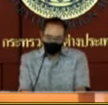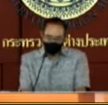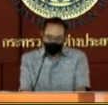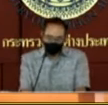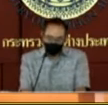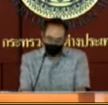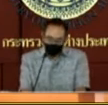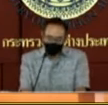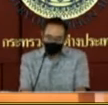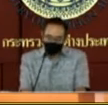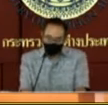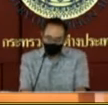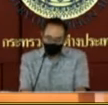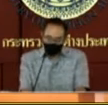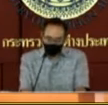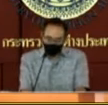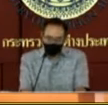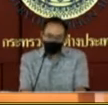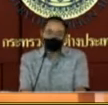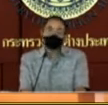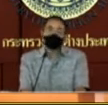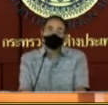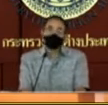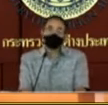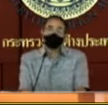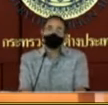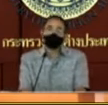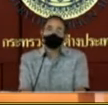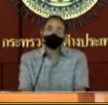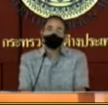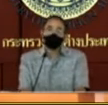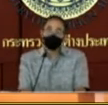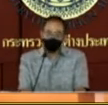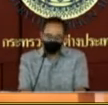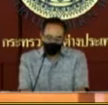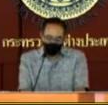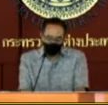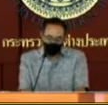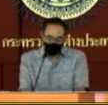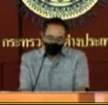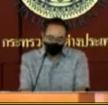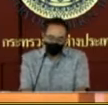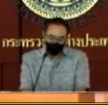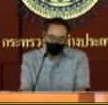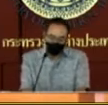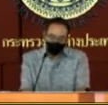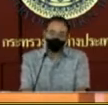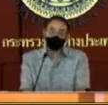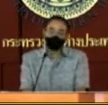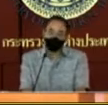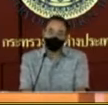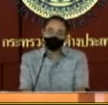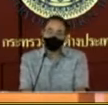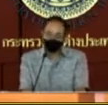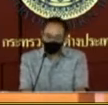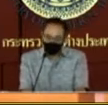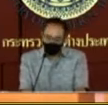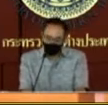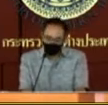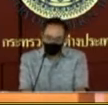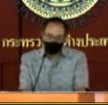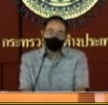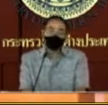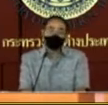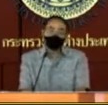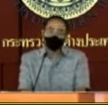ฟิกรวมถึงสถานการณ์ในเมียนมาอาเซียนและหุ้นส่วนไตรภาคีด้านความมั่นคงระหว่างออสเตรเลียสหรา